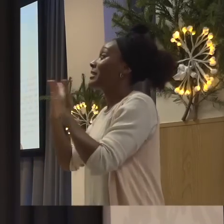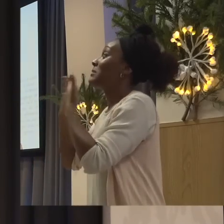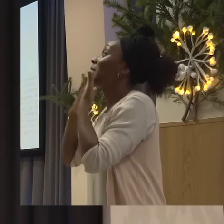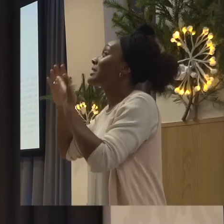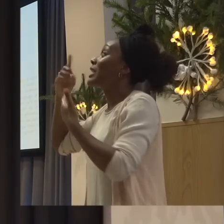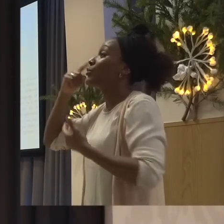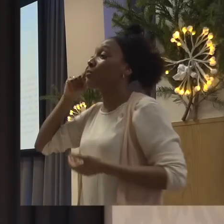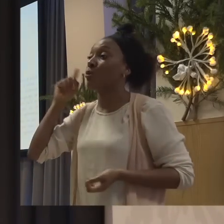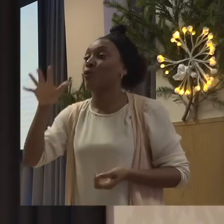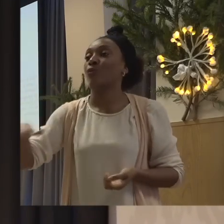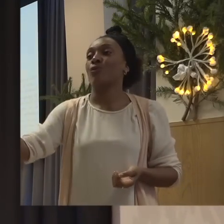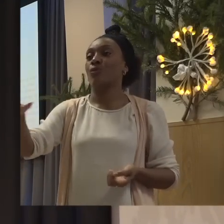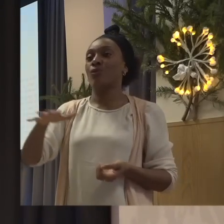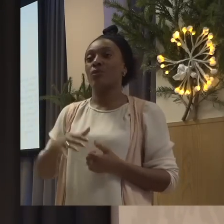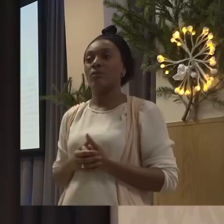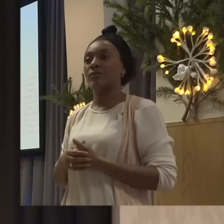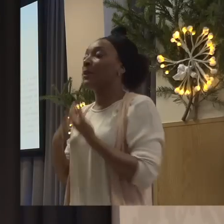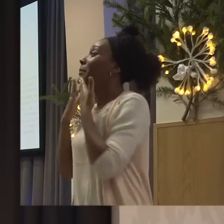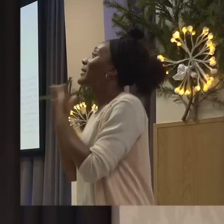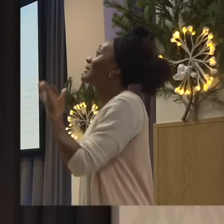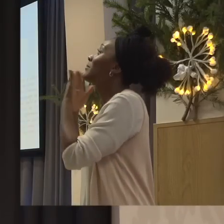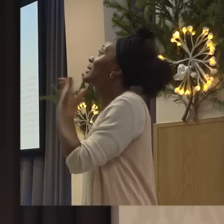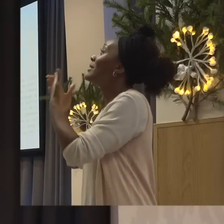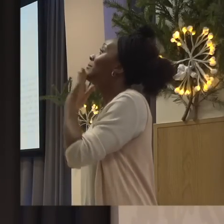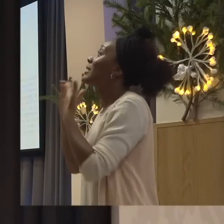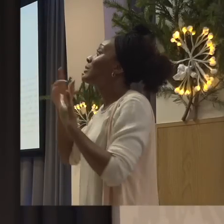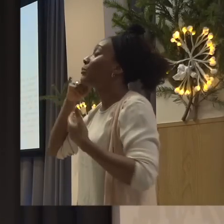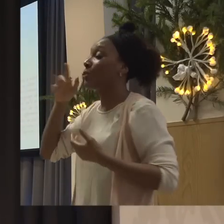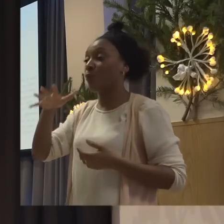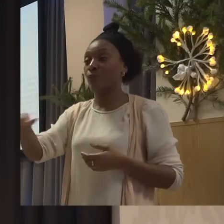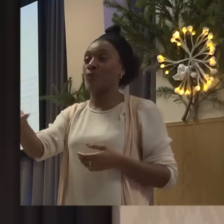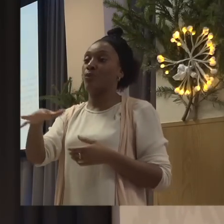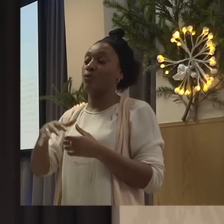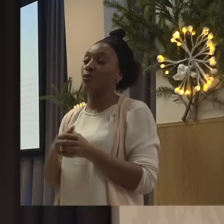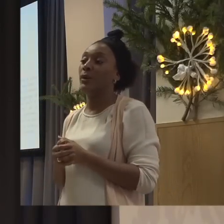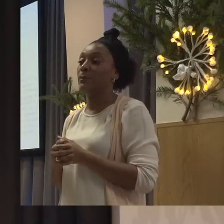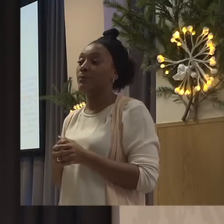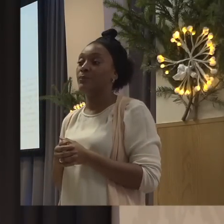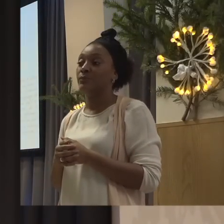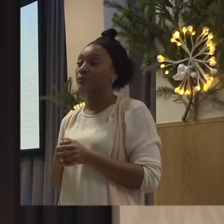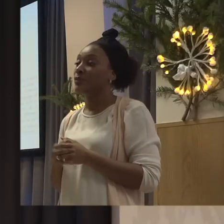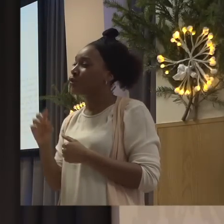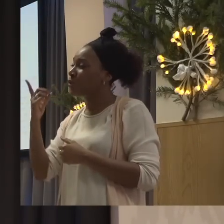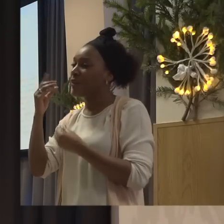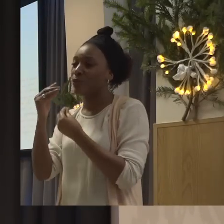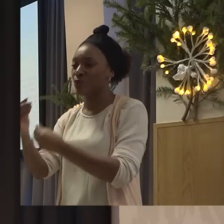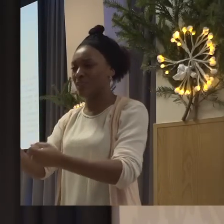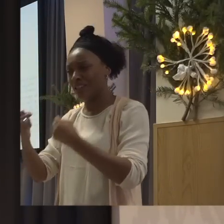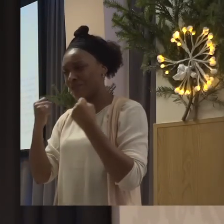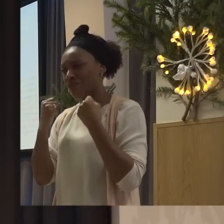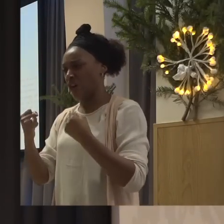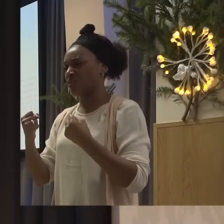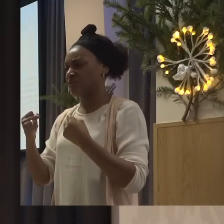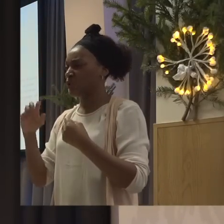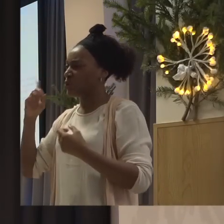continuellement. Je lui rends des actions de grâce pour vous. Je continue, Paul, de dire, Dieu vous affermira. Il